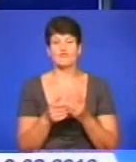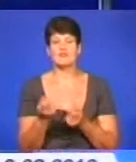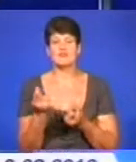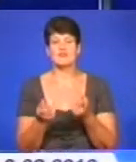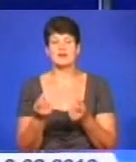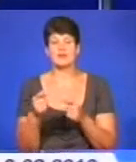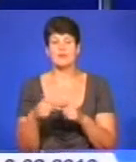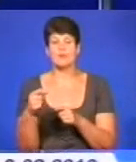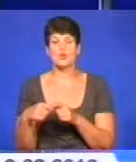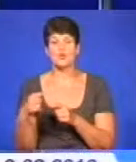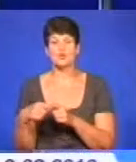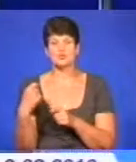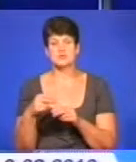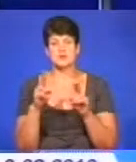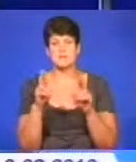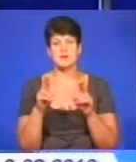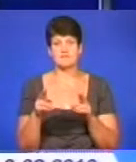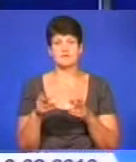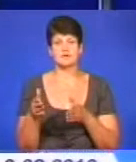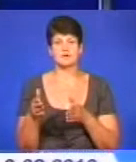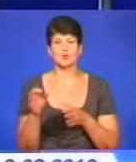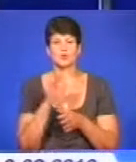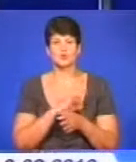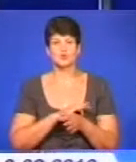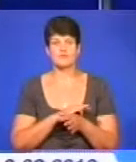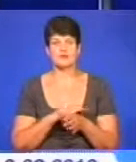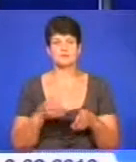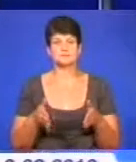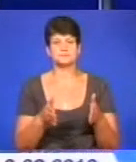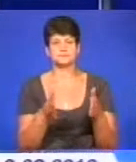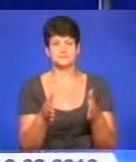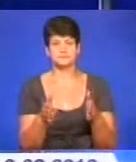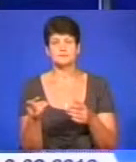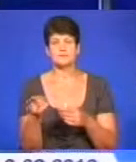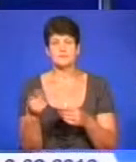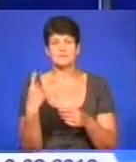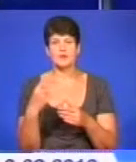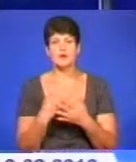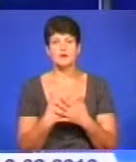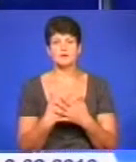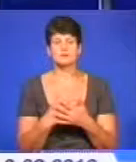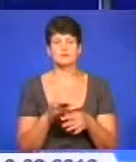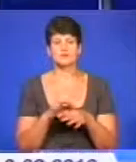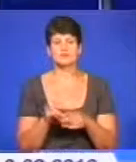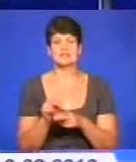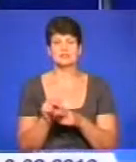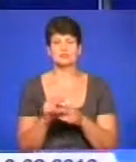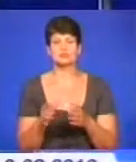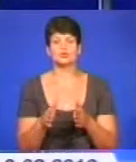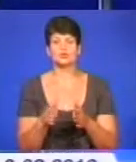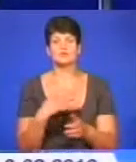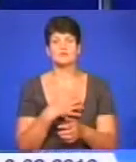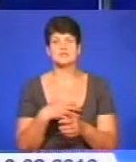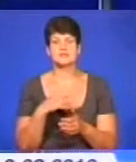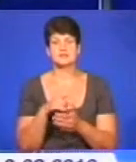виявлятимуть порушення правил користування автошляхами. Адже цьогоріч Тернопільська область особливо активно здійснює ремонт доріг, тому актуальним є